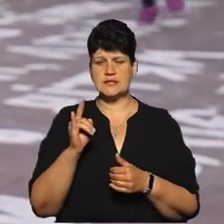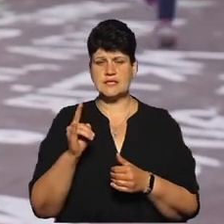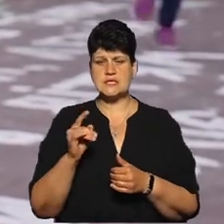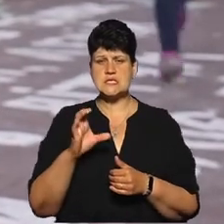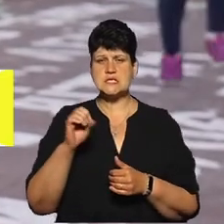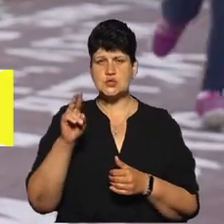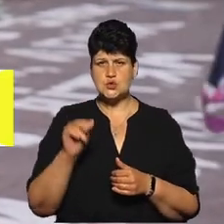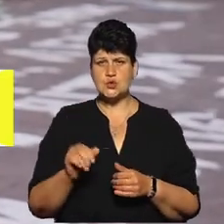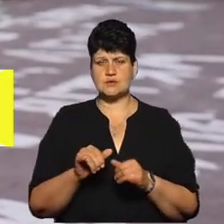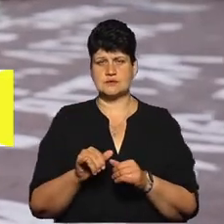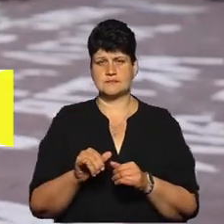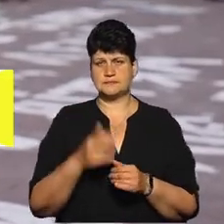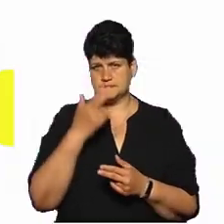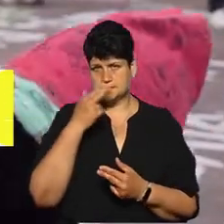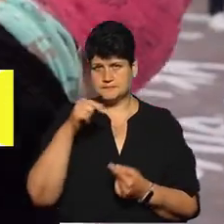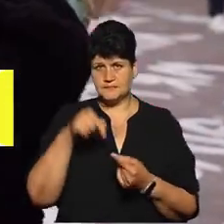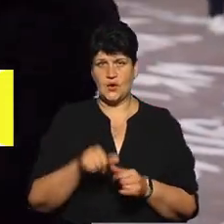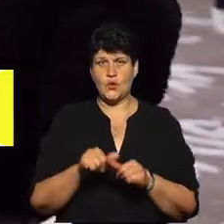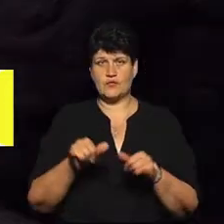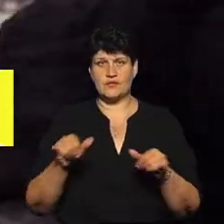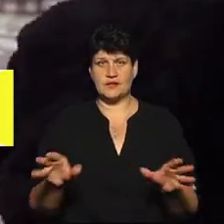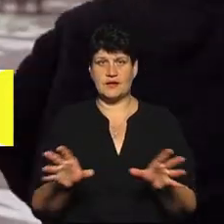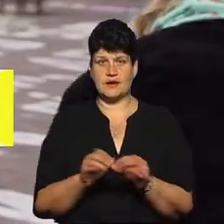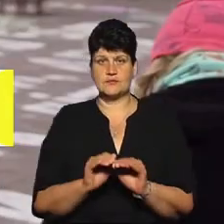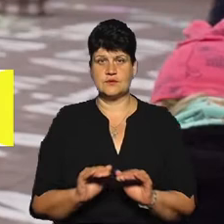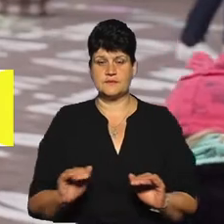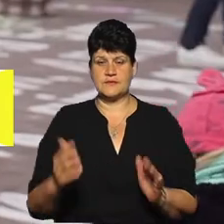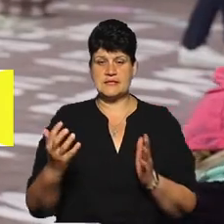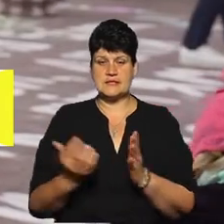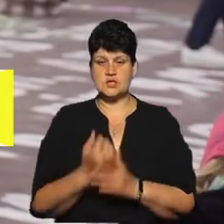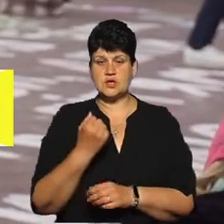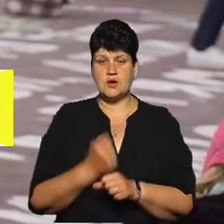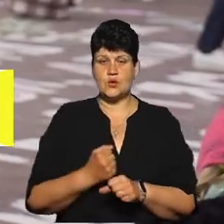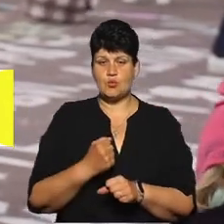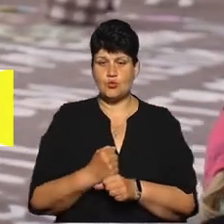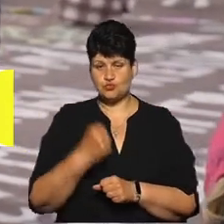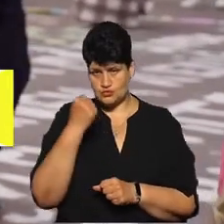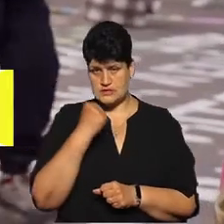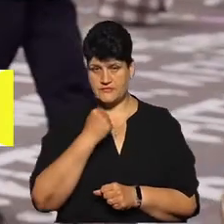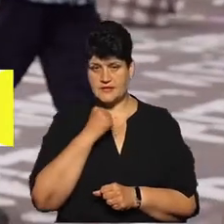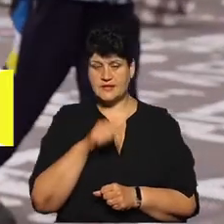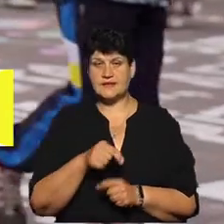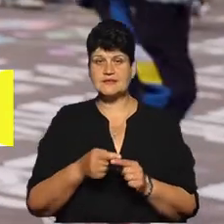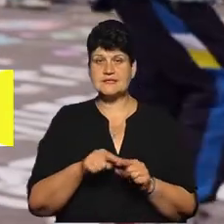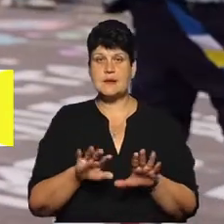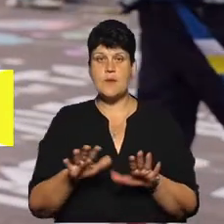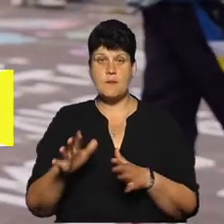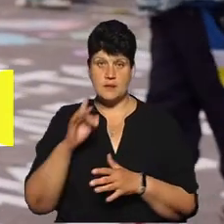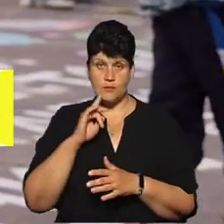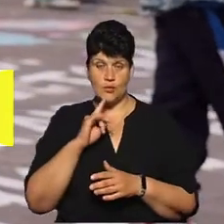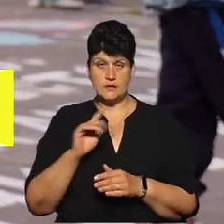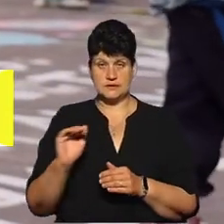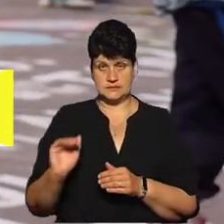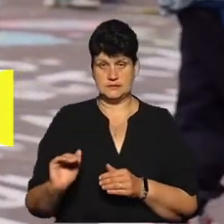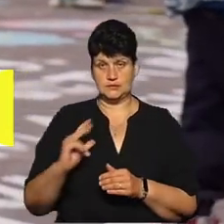розвинулася, розкрилася з дітьми. Ти знайшла роботу завдяки якраз в цей момент, поки мала була. З